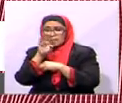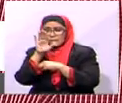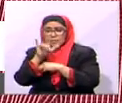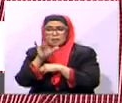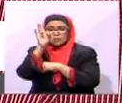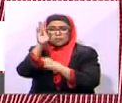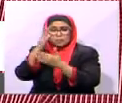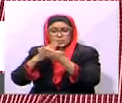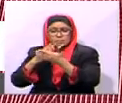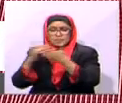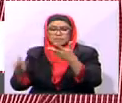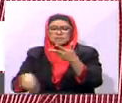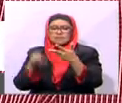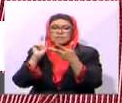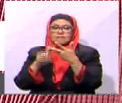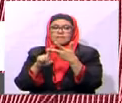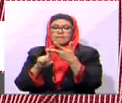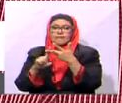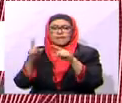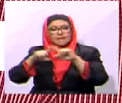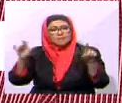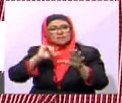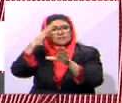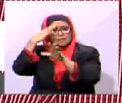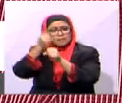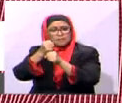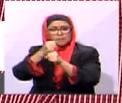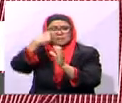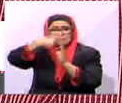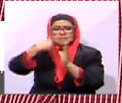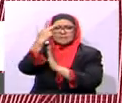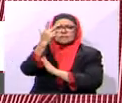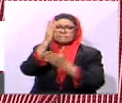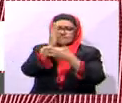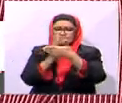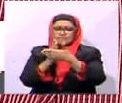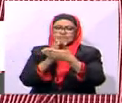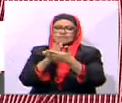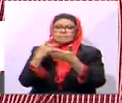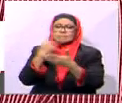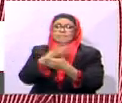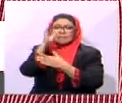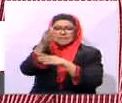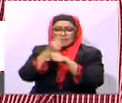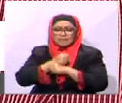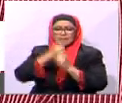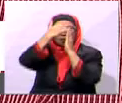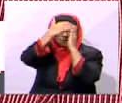sebelah. Tetapi saya yakin bulan 3, tengah bulan 3 kita akan ada senarai muktamad.